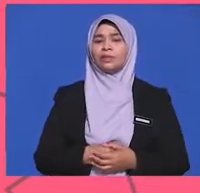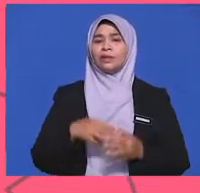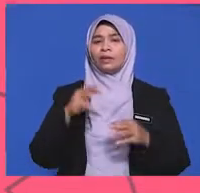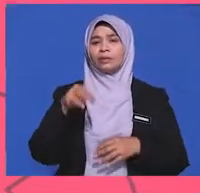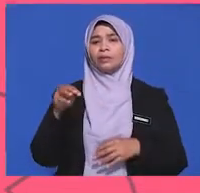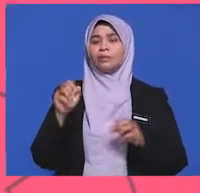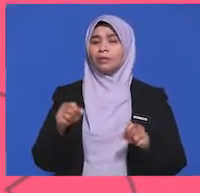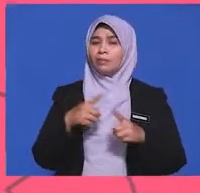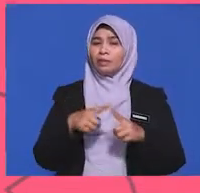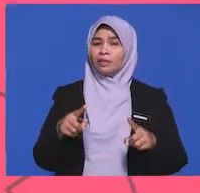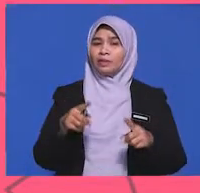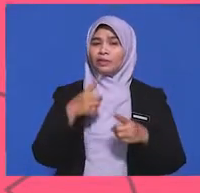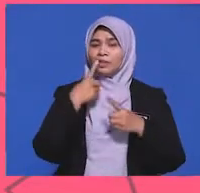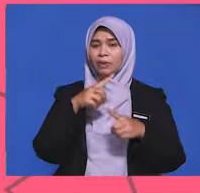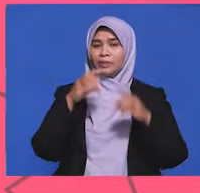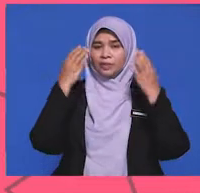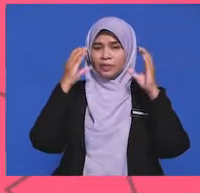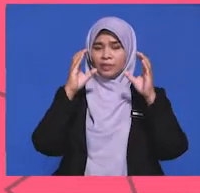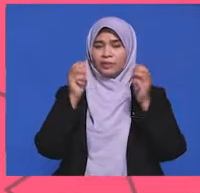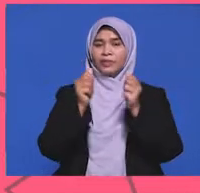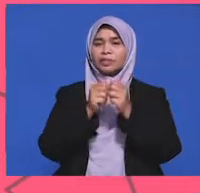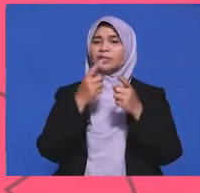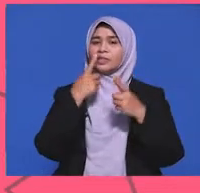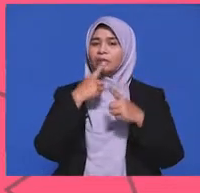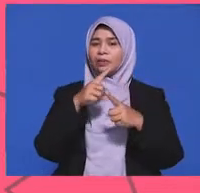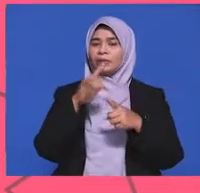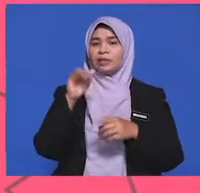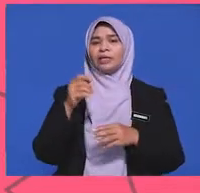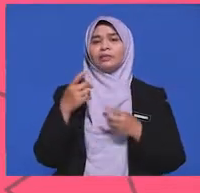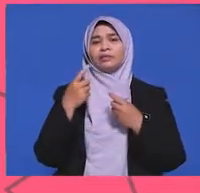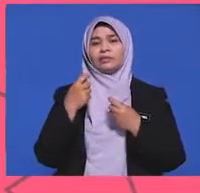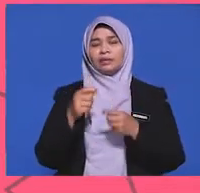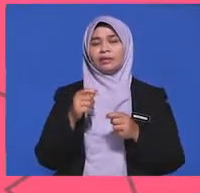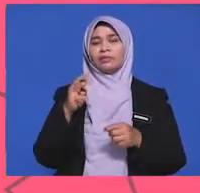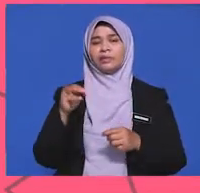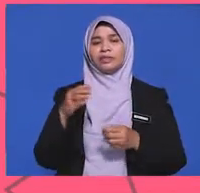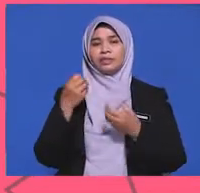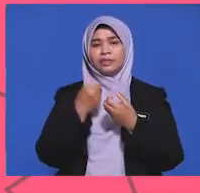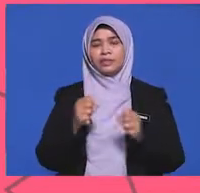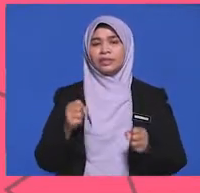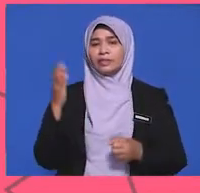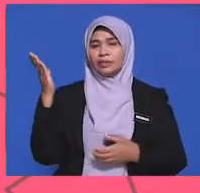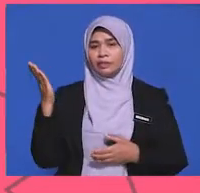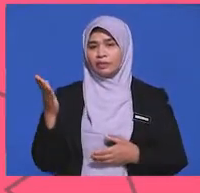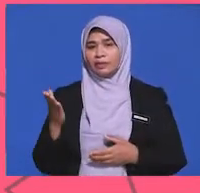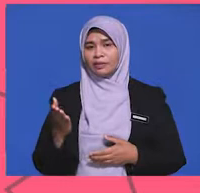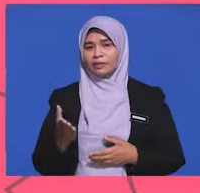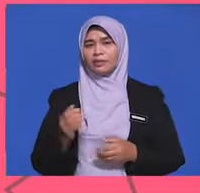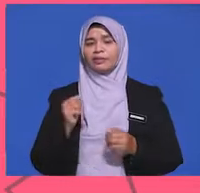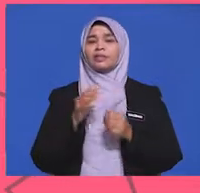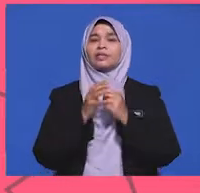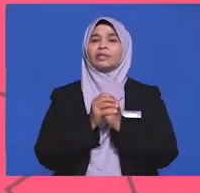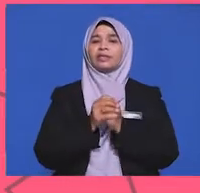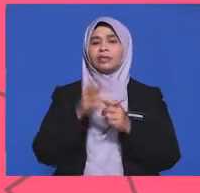boleh bandingkan jawapan cikgu dengan jawapan yang telah murid-murid sediakan. Tahniah kerana